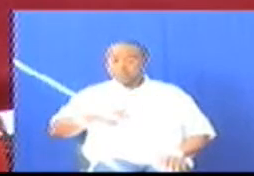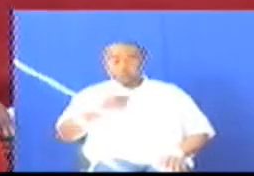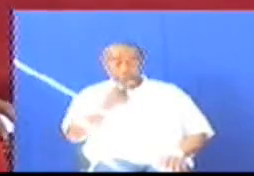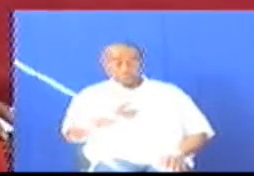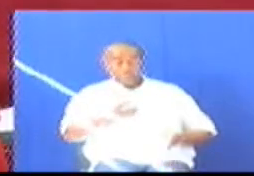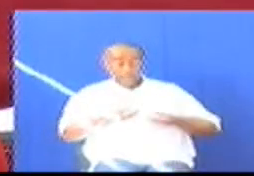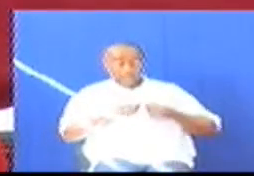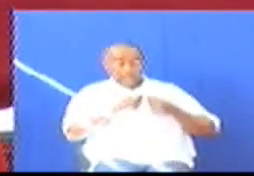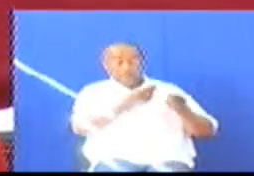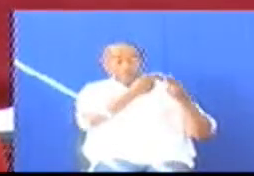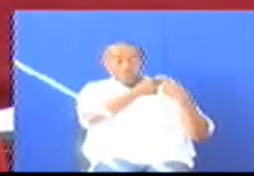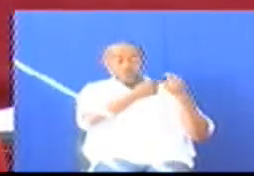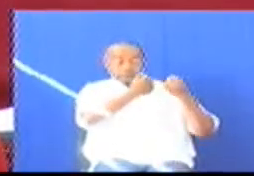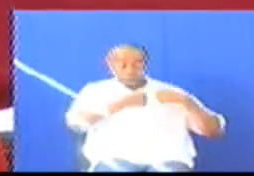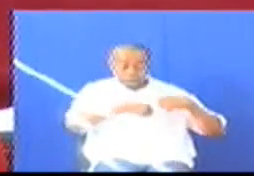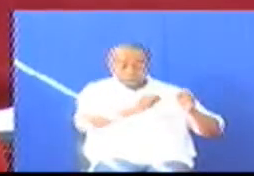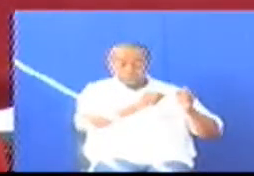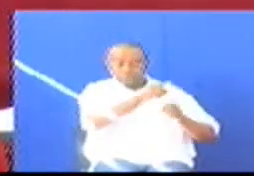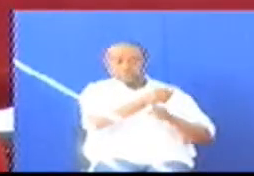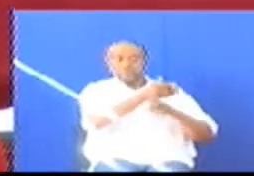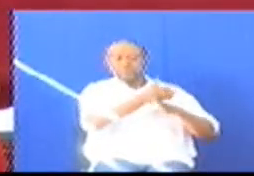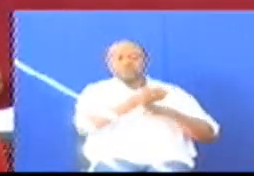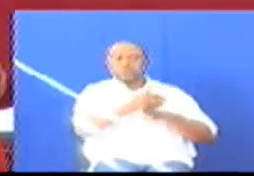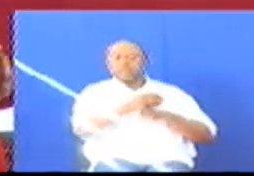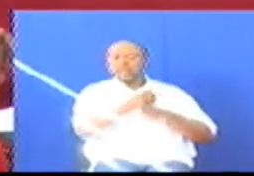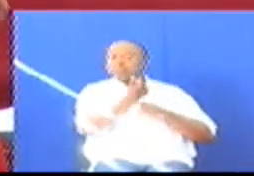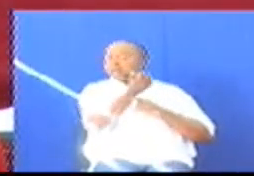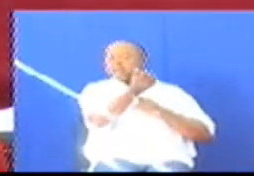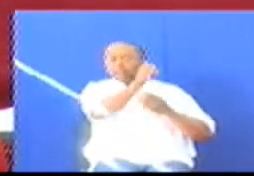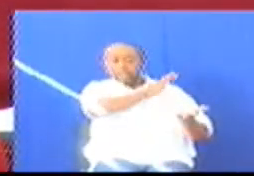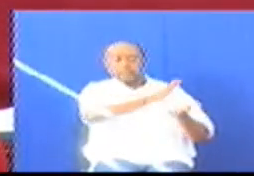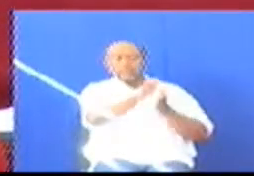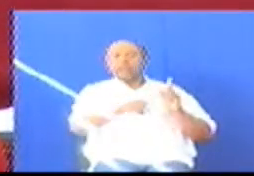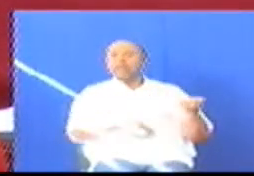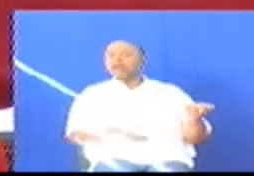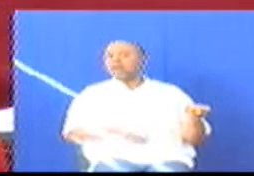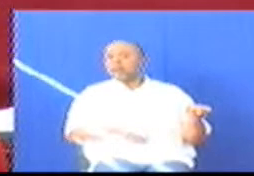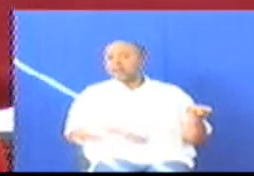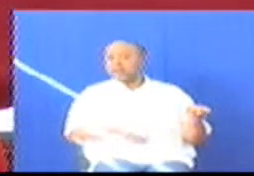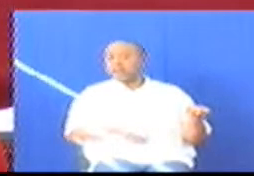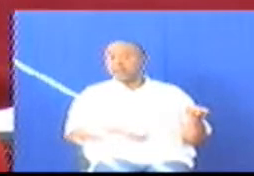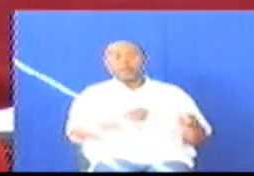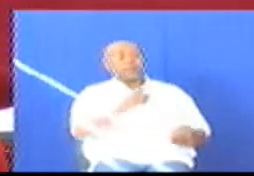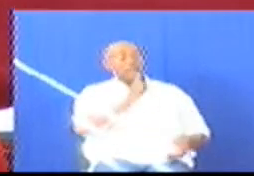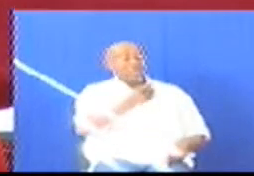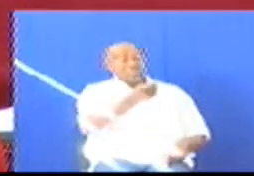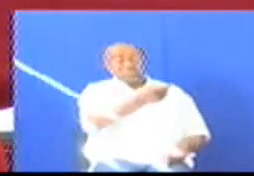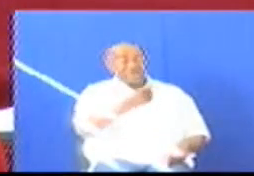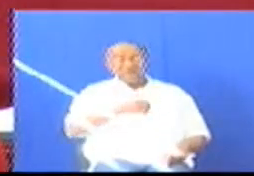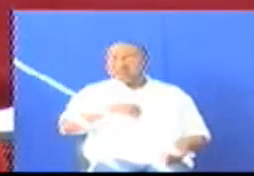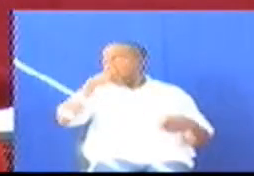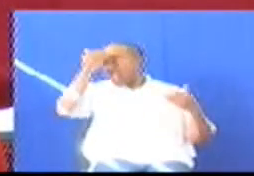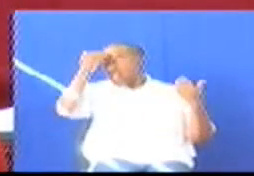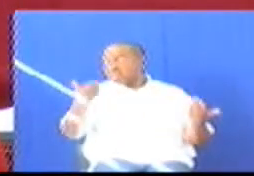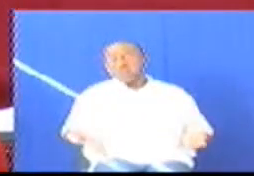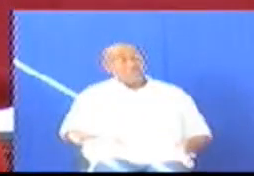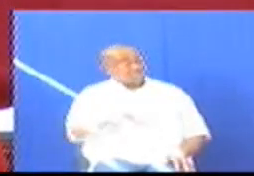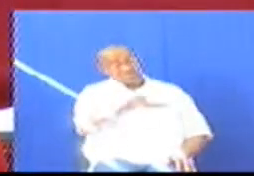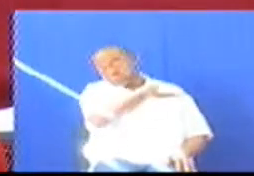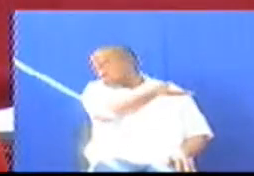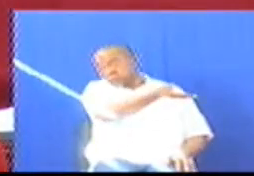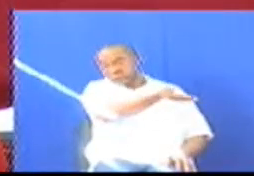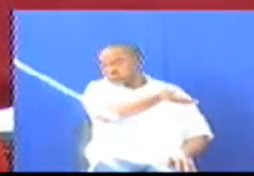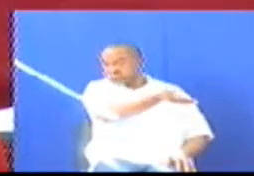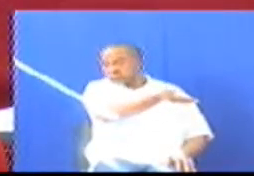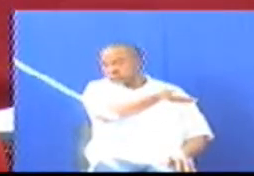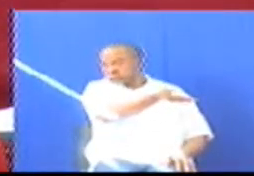kuendesha lile shirika atashangaa kusikia mambo haya. Na kuna madeni yasiyoeleweka, Mheshimiwa wabunge wameleza.